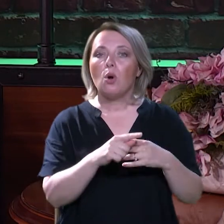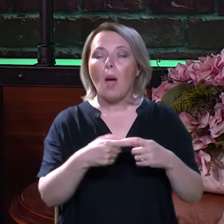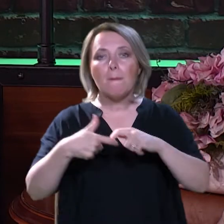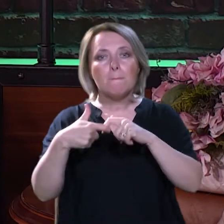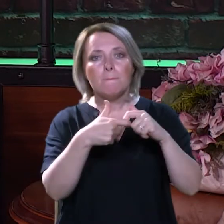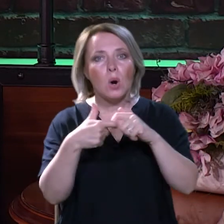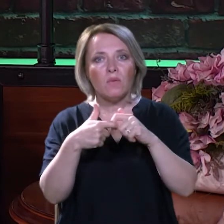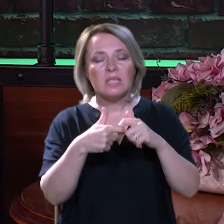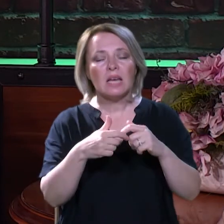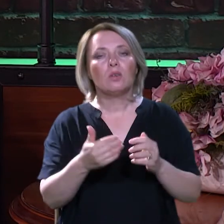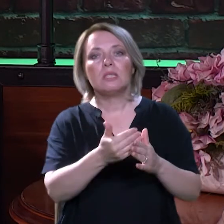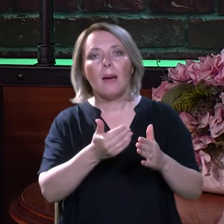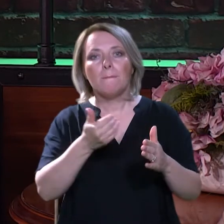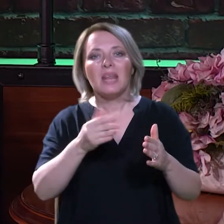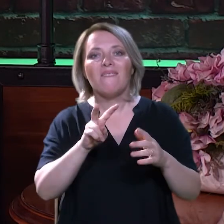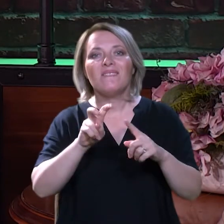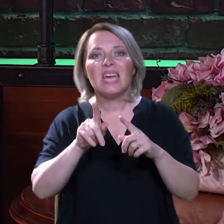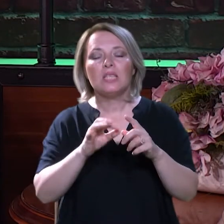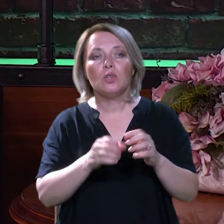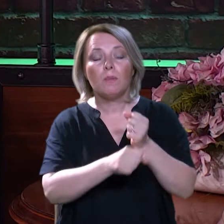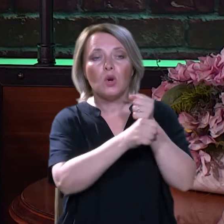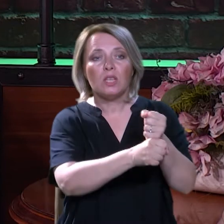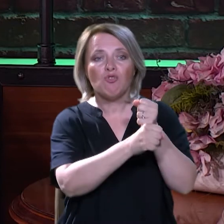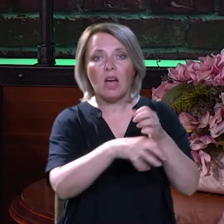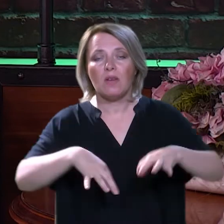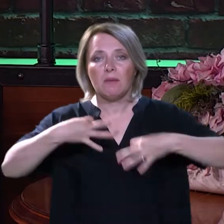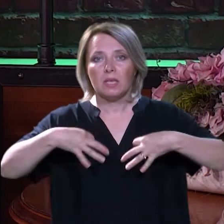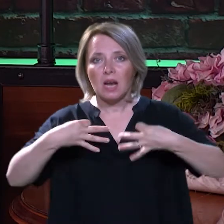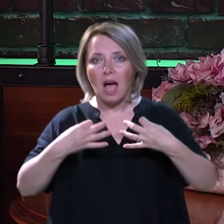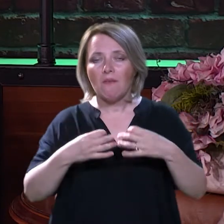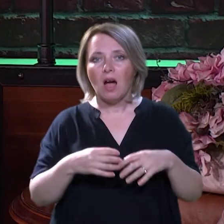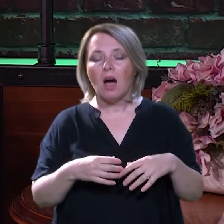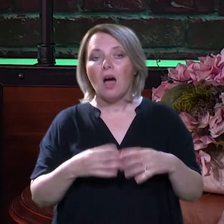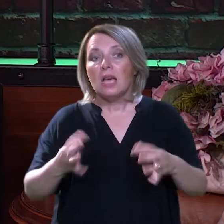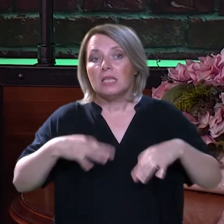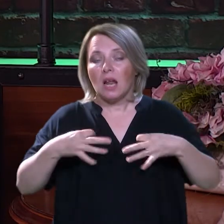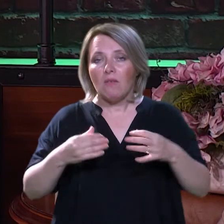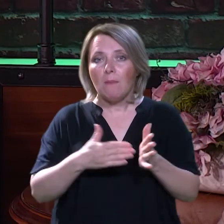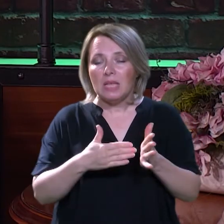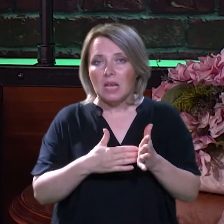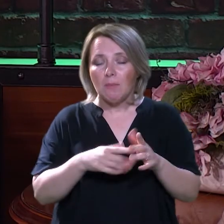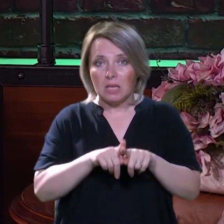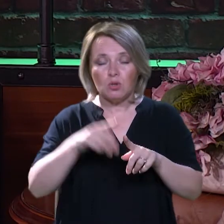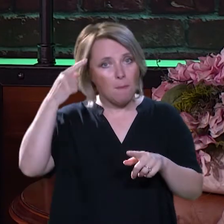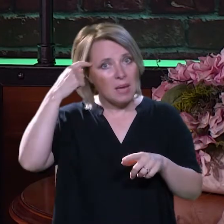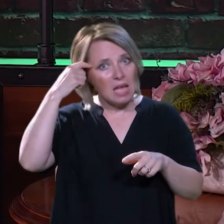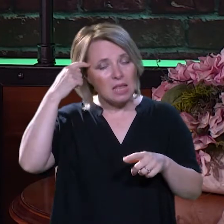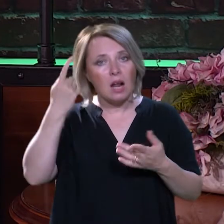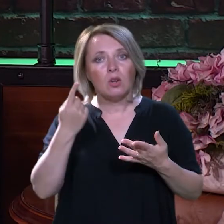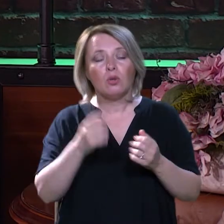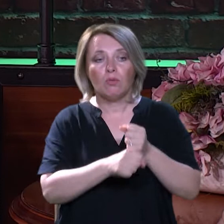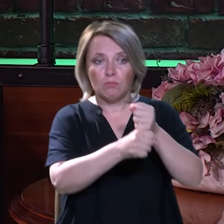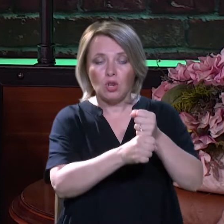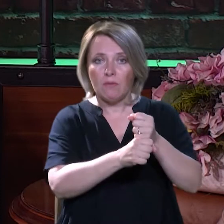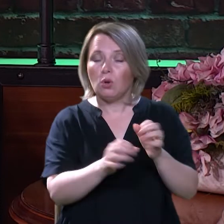dakle, to je povezano s tom prevencijom i s tim održavanjem zdravlja. Znači, zdravlje bi trebali, pa time i mentalno, održavati